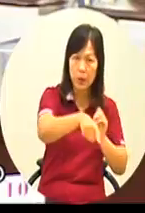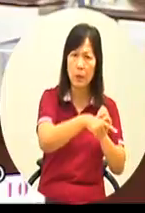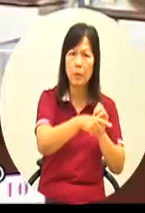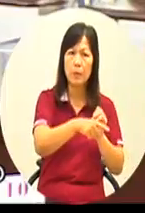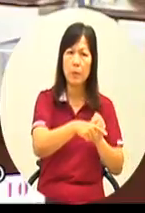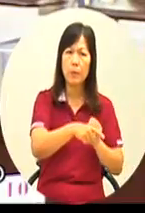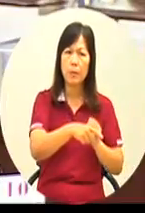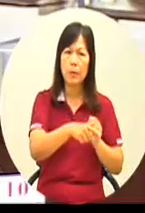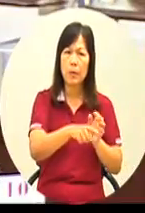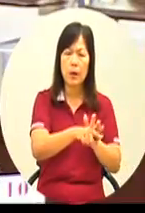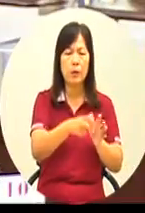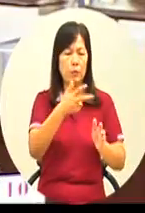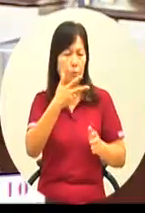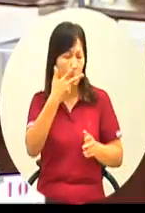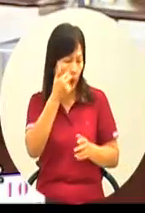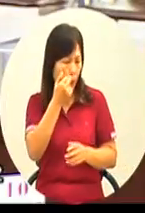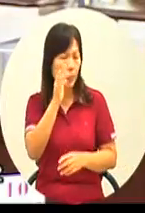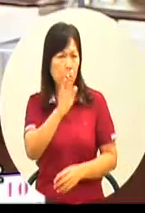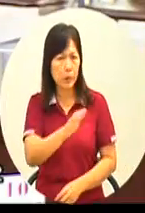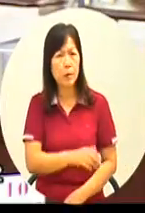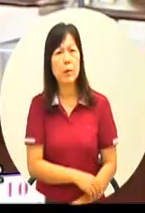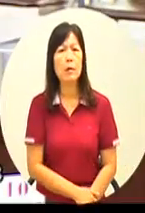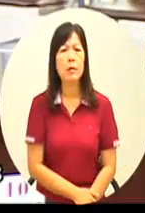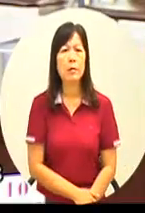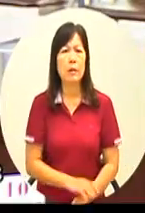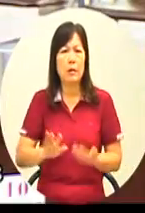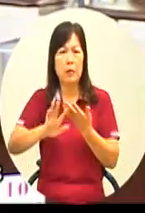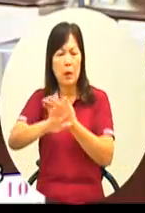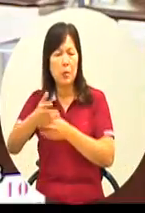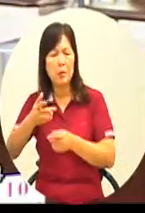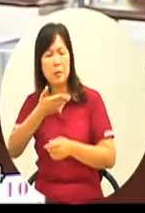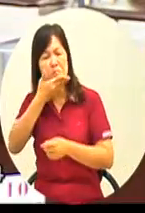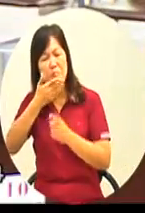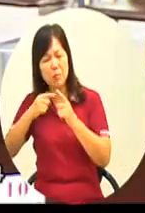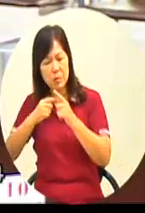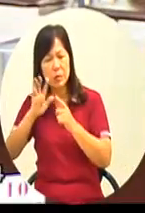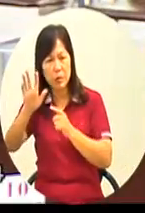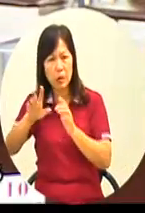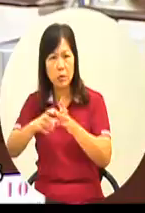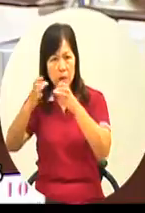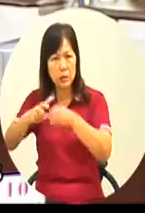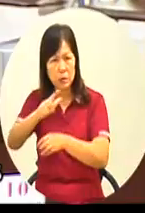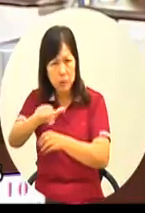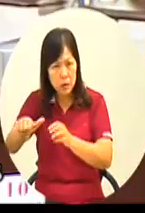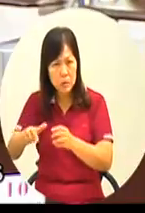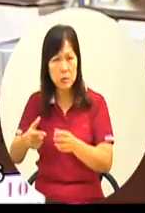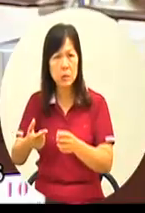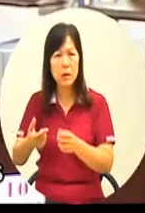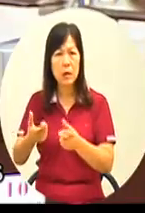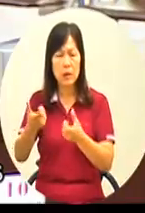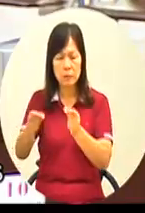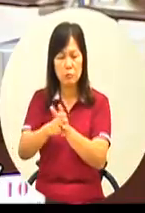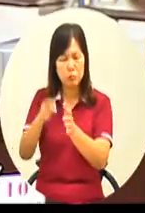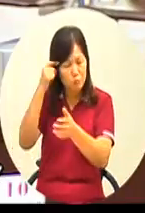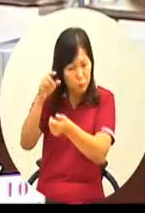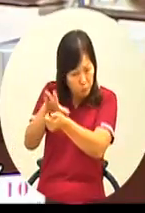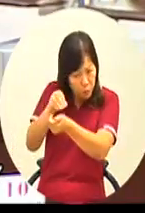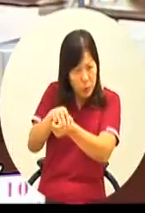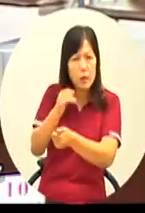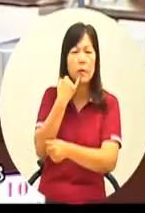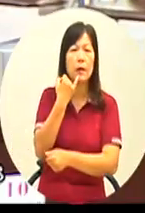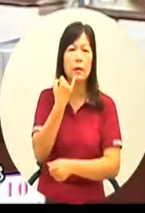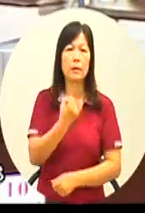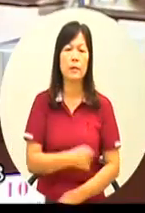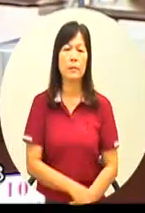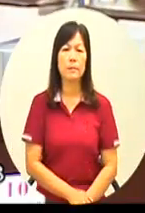当便利，吼，啊，应该外口有诶私人有诶老古塔伊设施嘞，咱若是是毋是，咱个纳入去作为考量，吼，